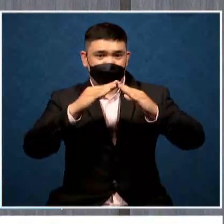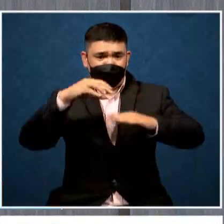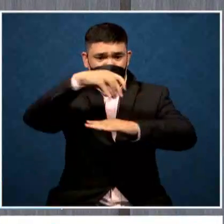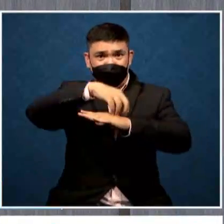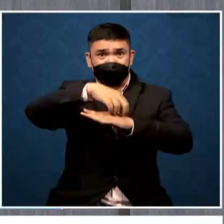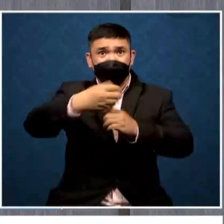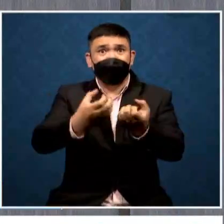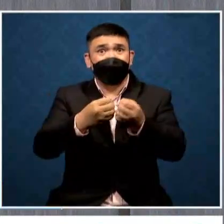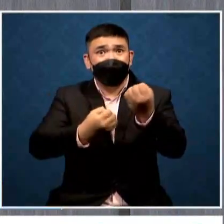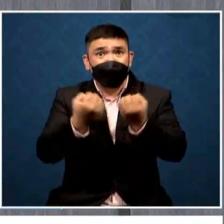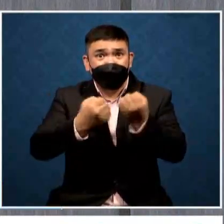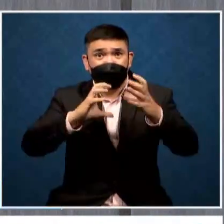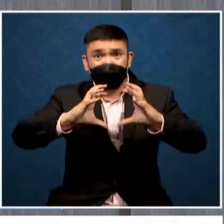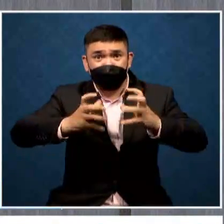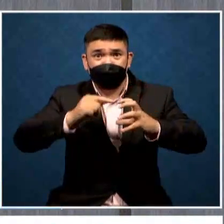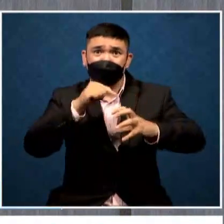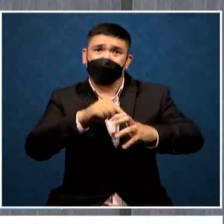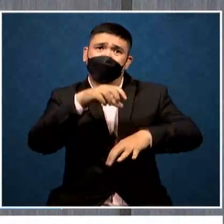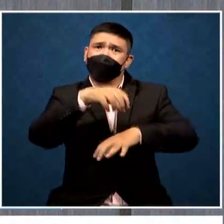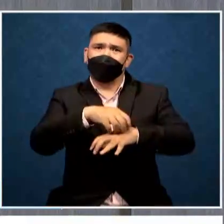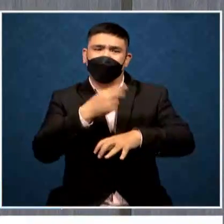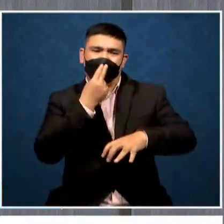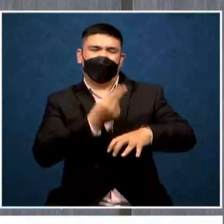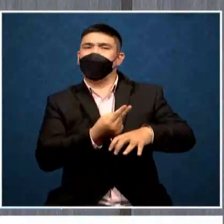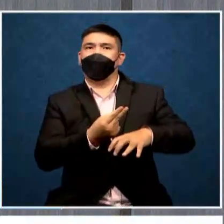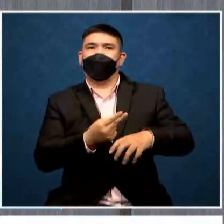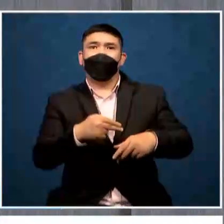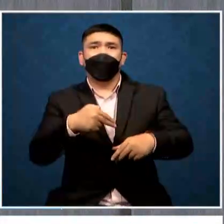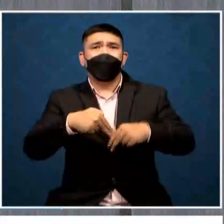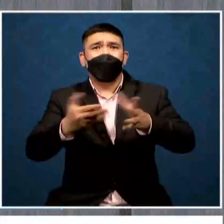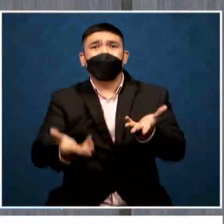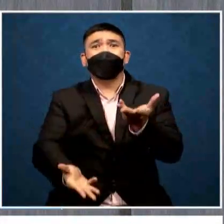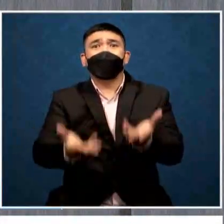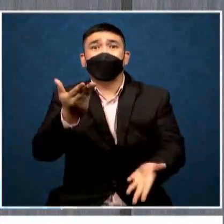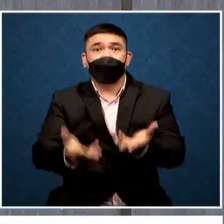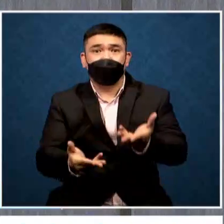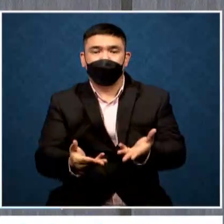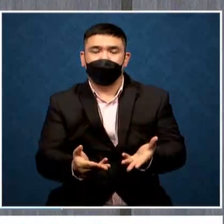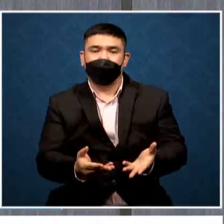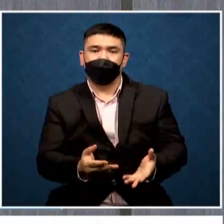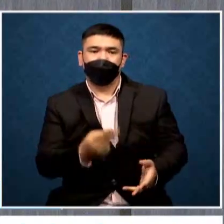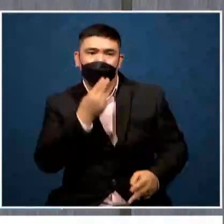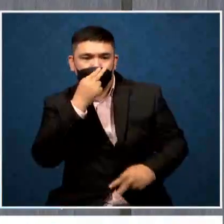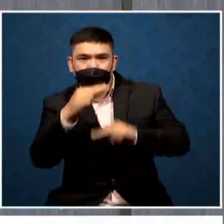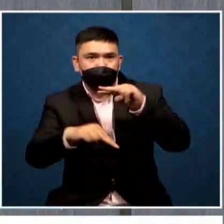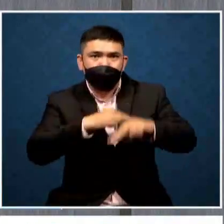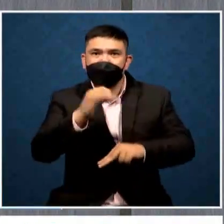นต์ผมว่ามันเป็นความที่ปล่อยปละละเลยกันอย่างมโหฬารมหาศาลเ